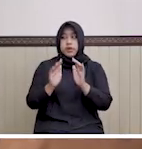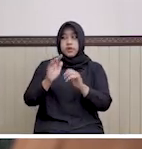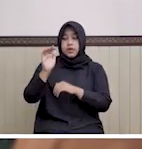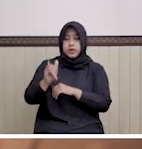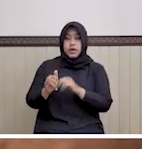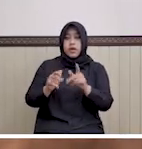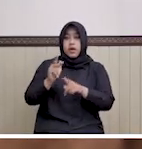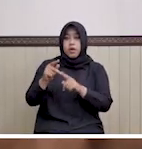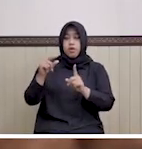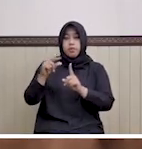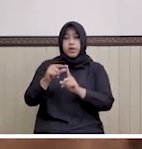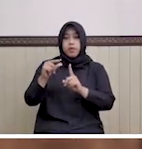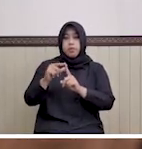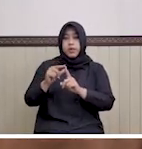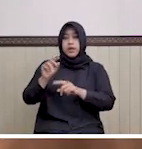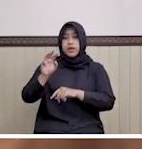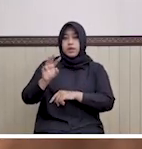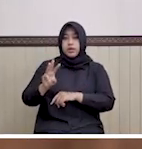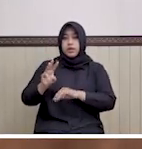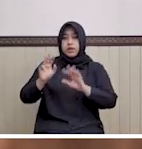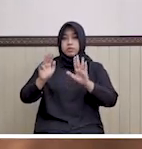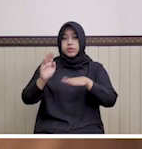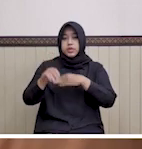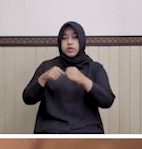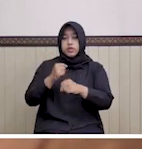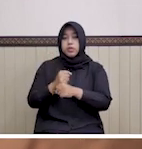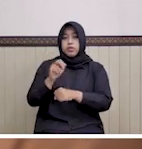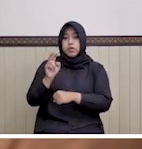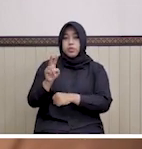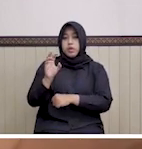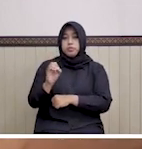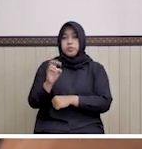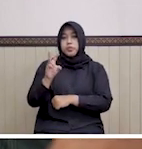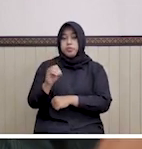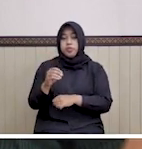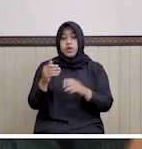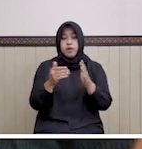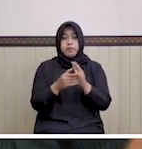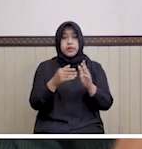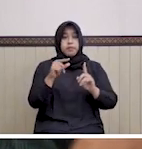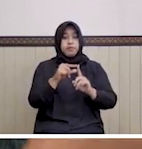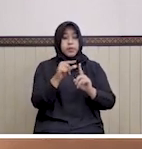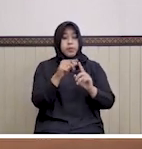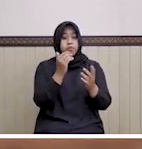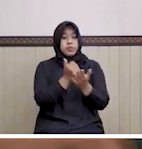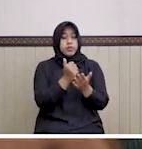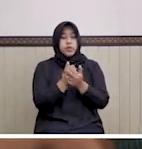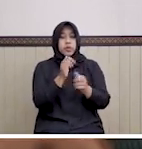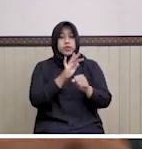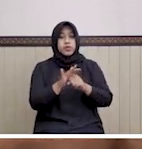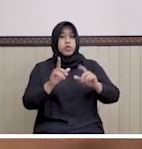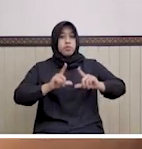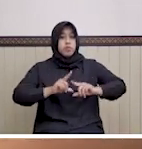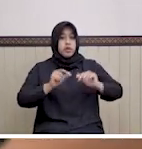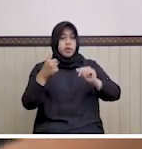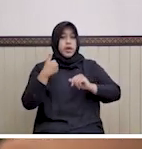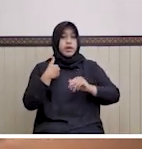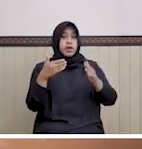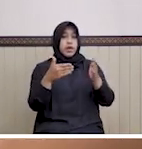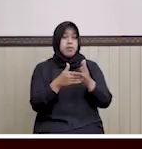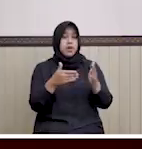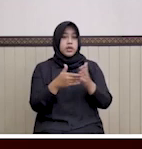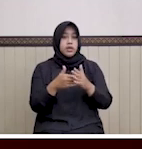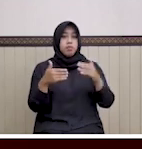kalau di dalam PP 39 tahun 2020 itu hambatan Devi begitu cukup lengkap juga disitu ada hambatan mobilitas